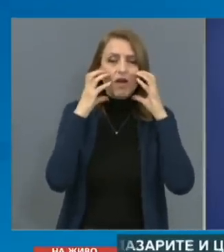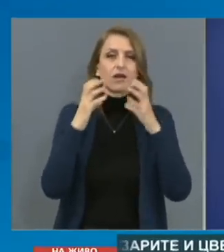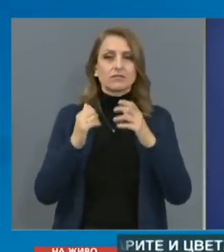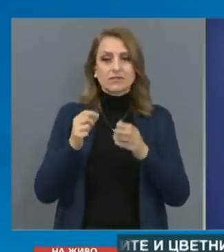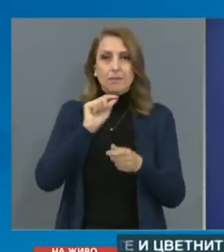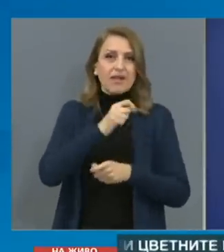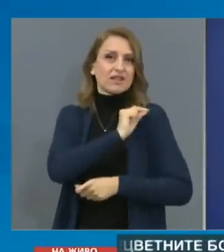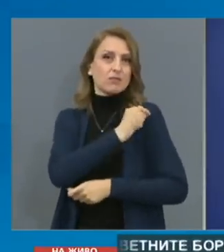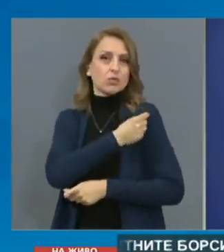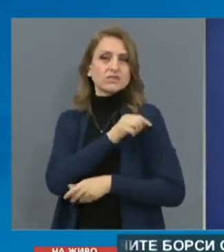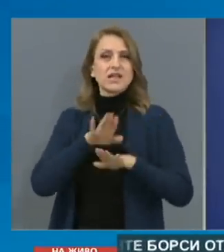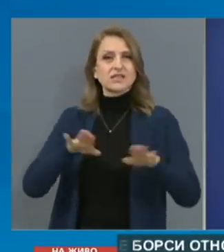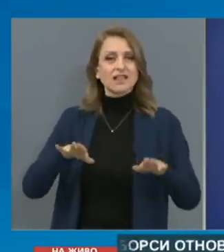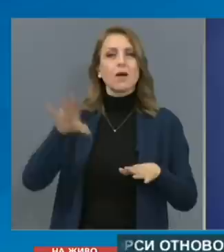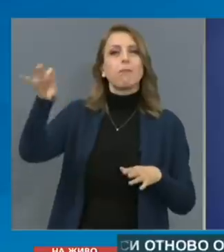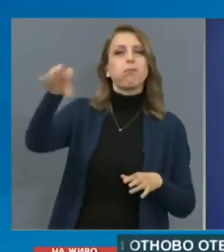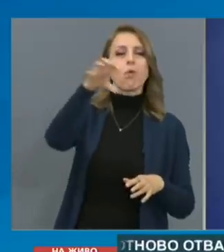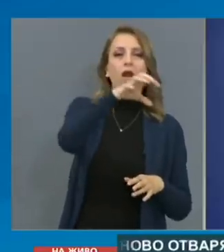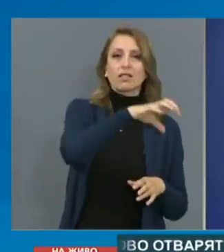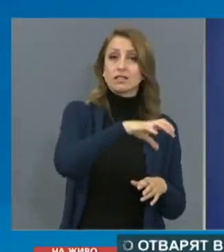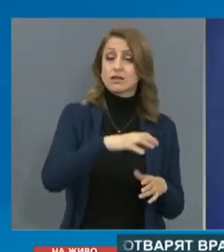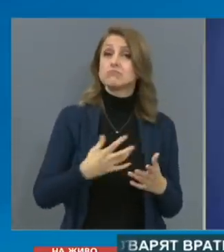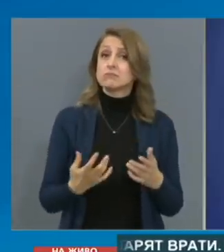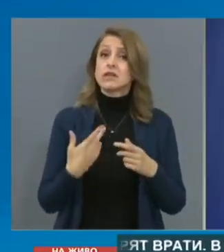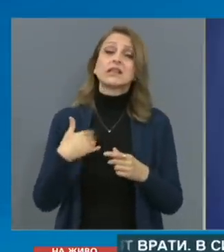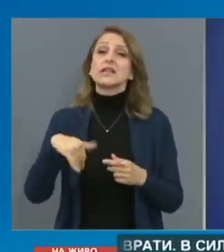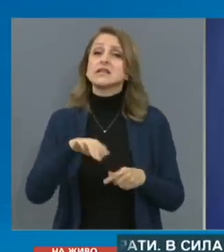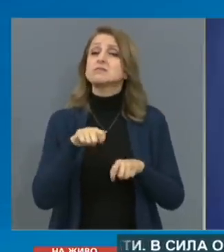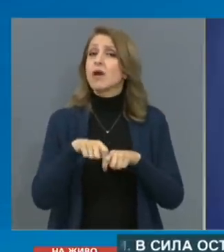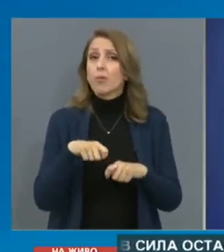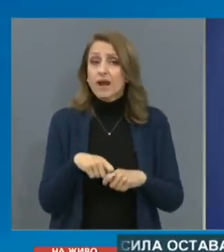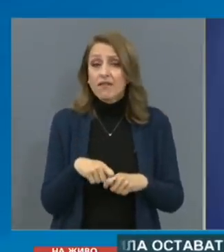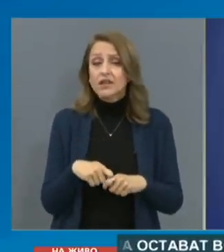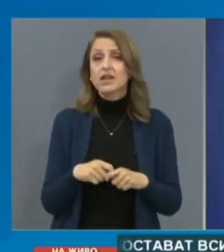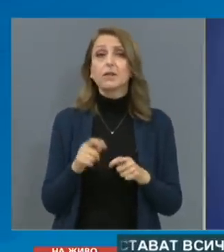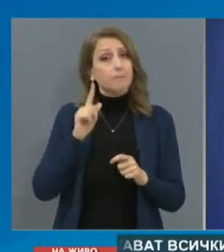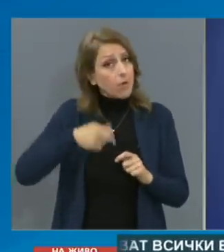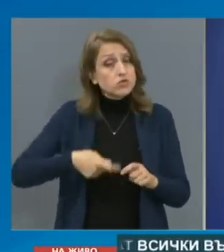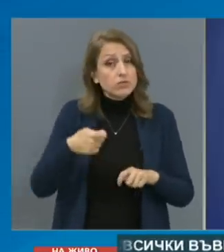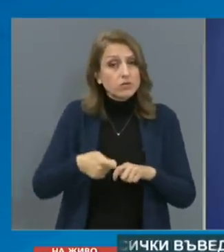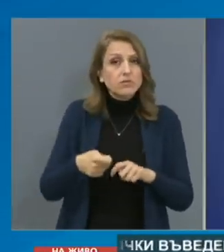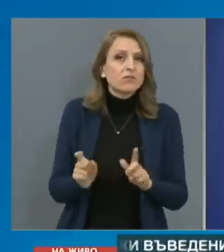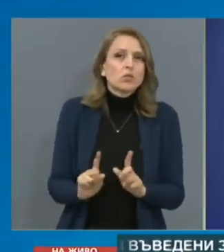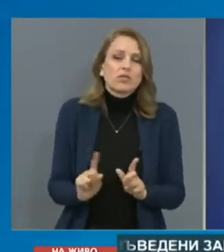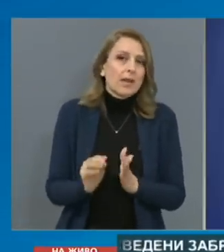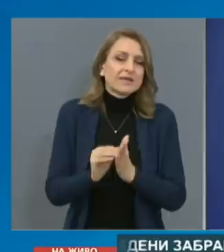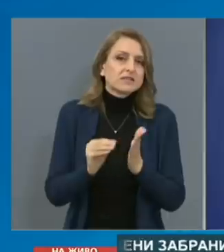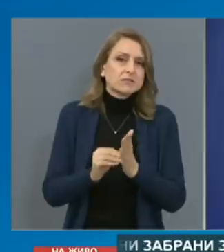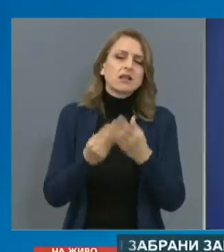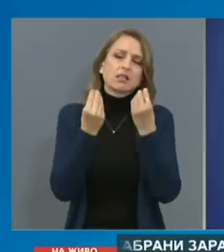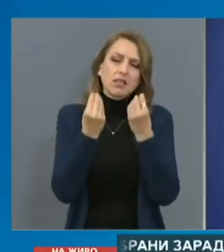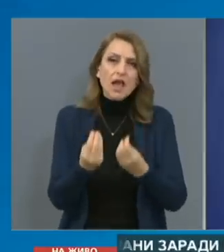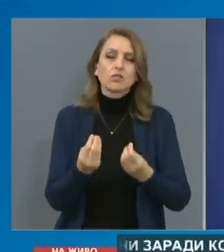децата? Ние сме го правили и можем да го правим, но нищо в обстановката в момента не налага такова нещо. Най-добре